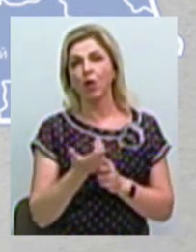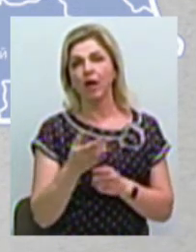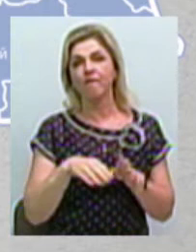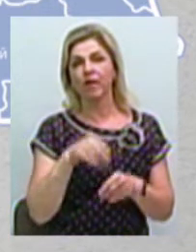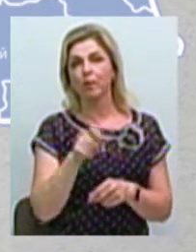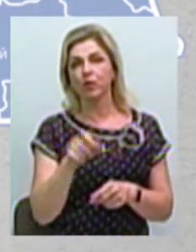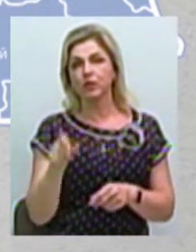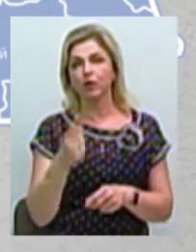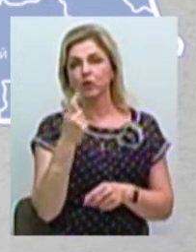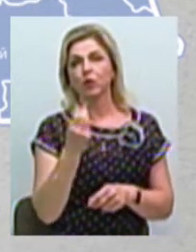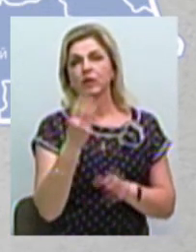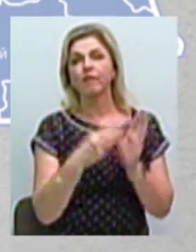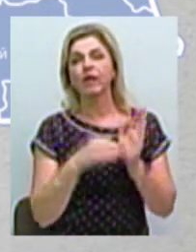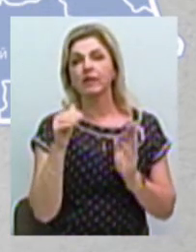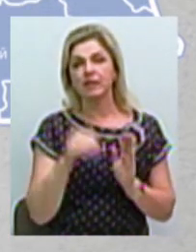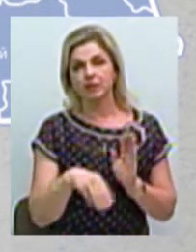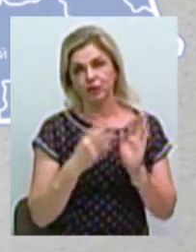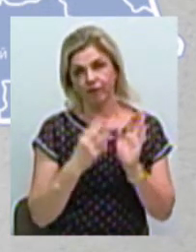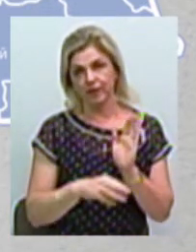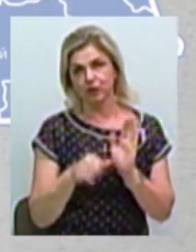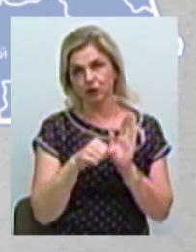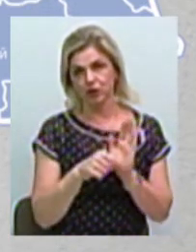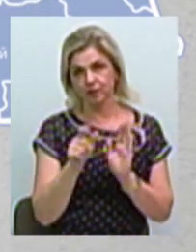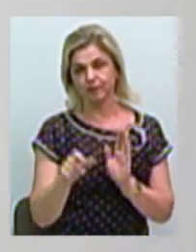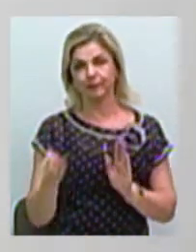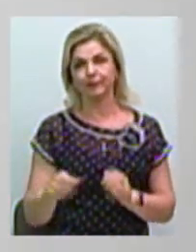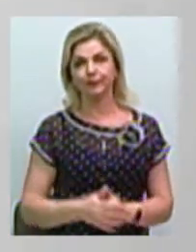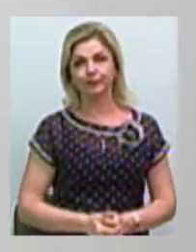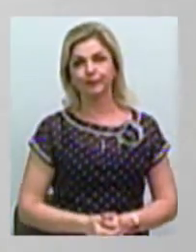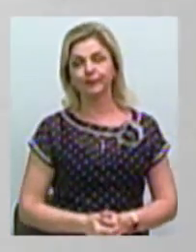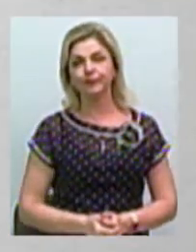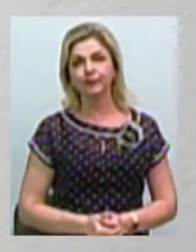– 138 086.